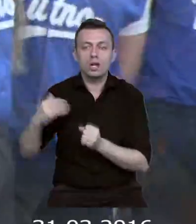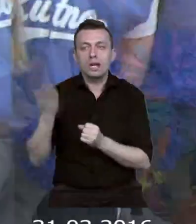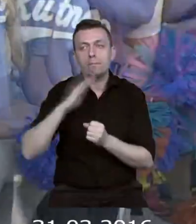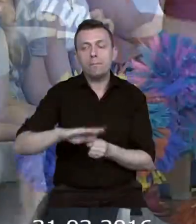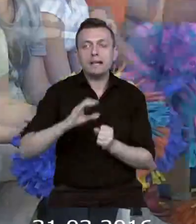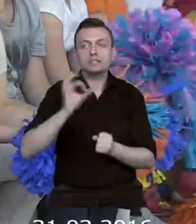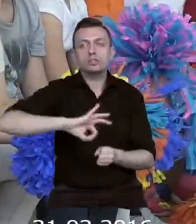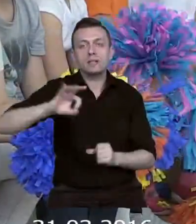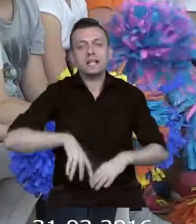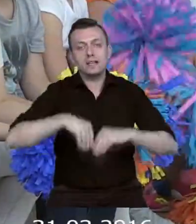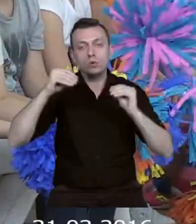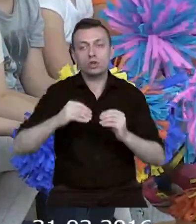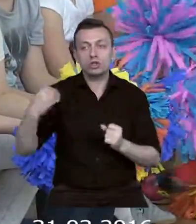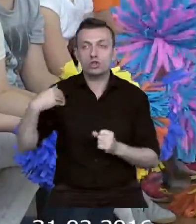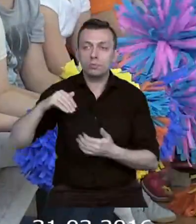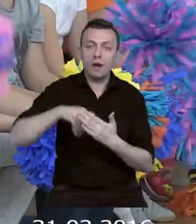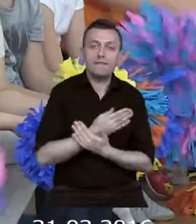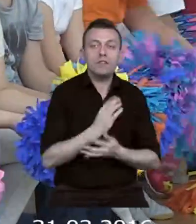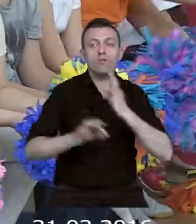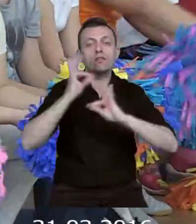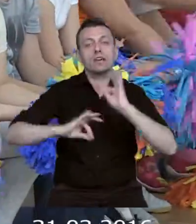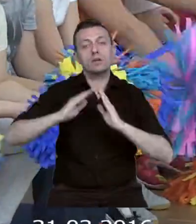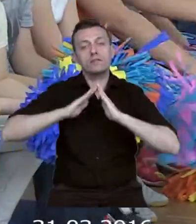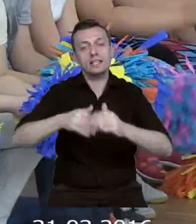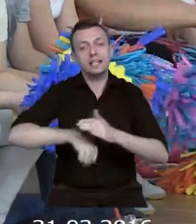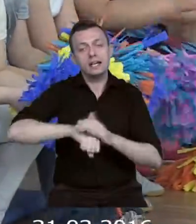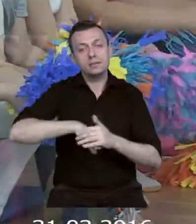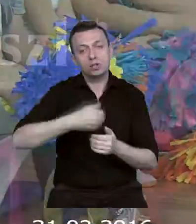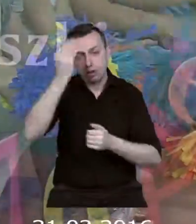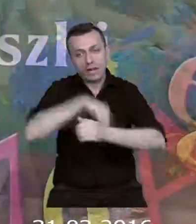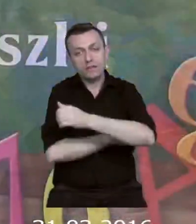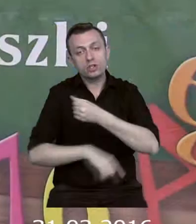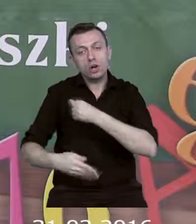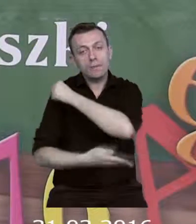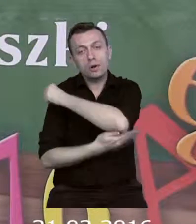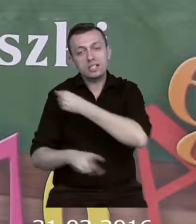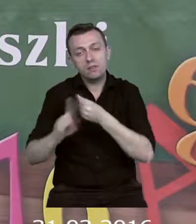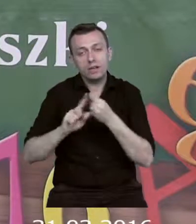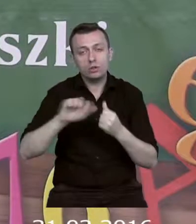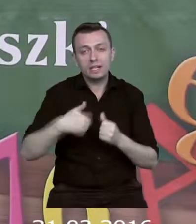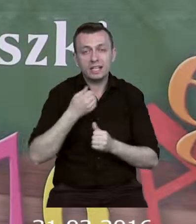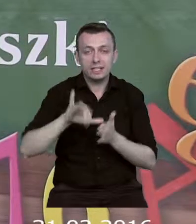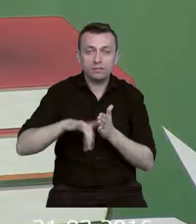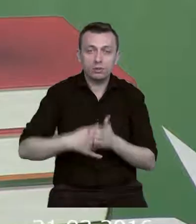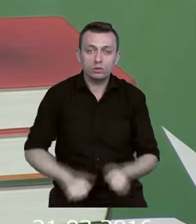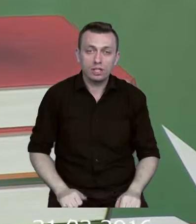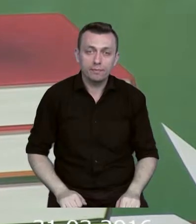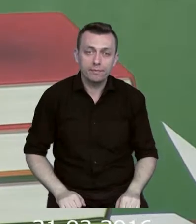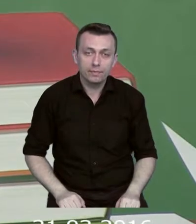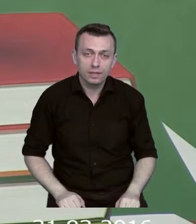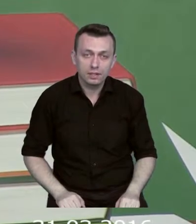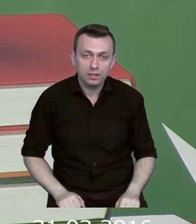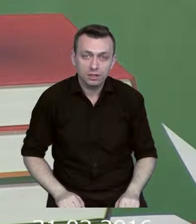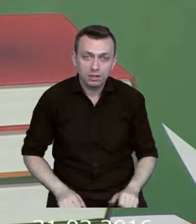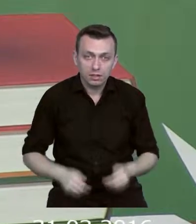roku miała szczególny charakter. Odbyła się w nowo wyremontowanej hali sportowej w szkole podstawowej nr 1 w Kutnie. Dzięki